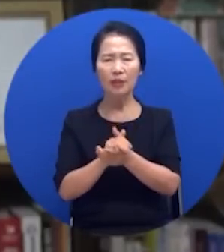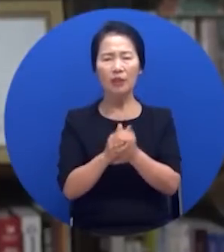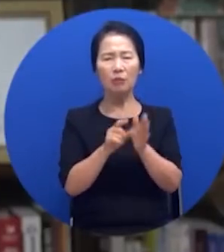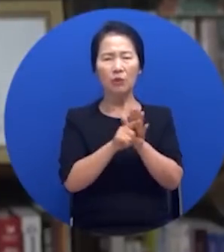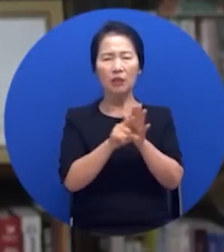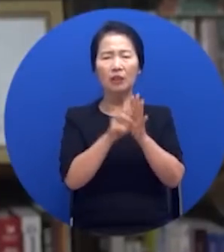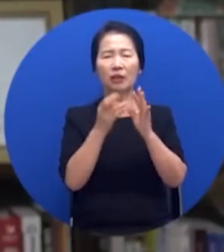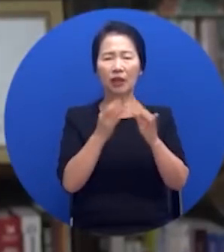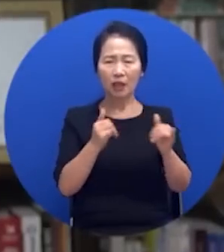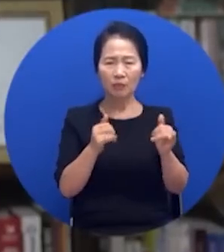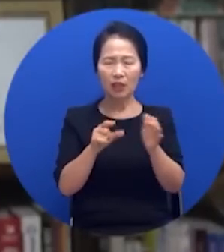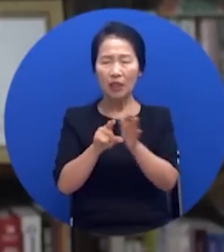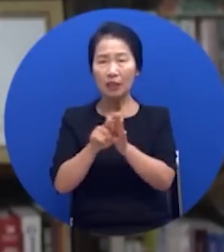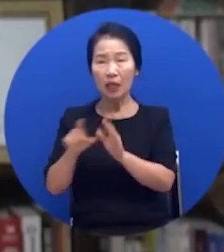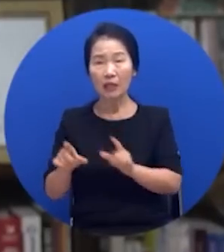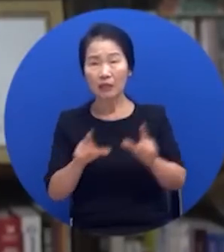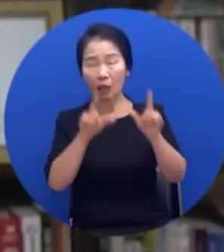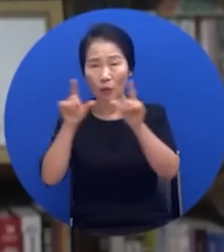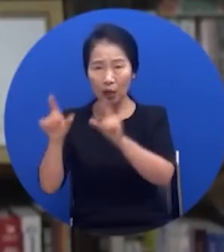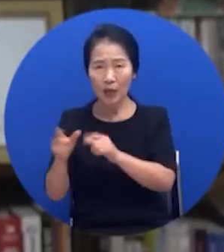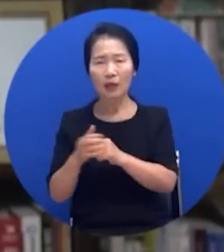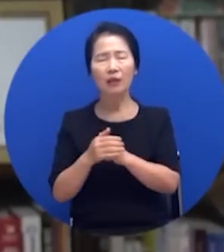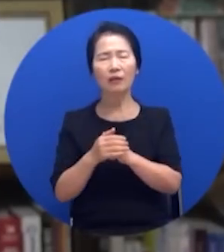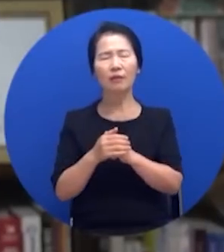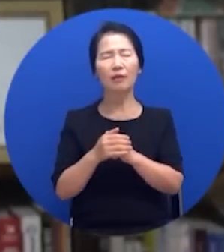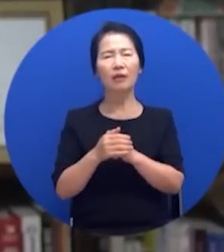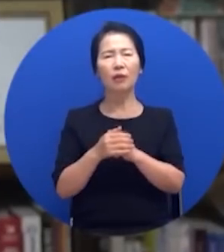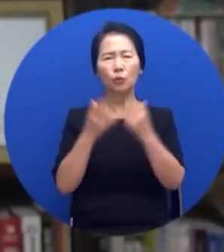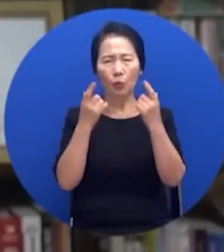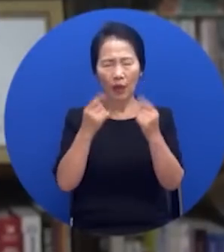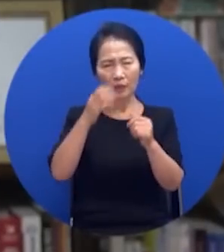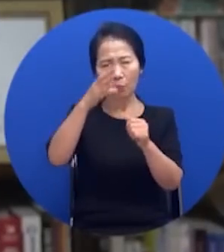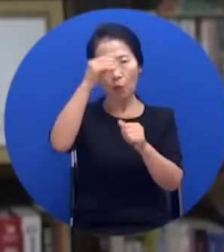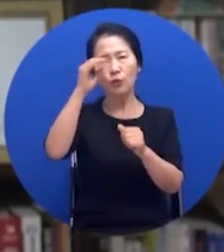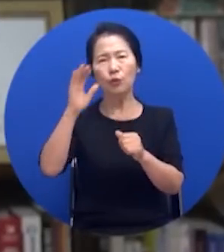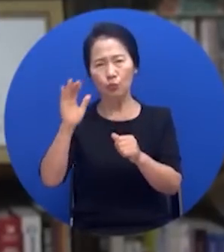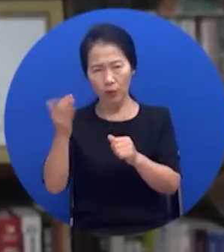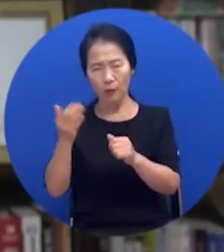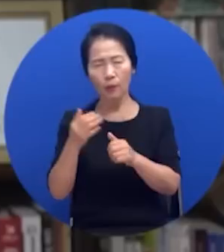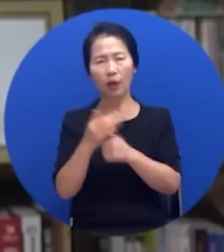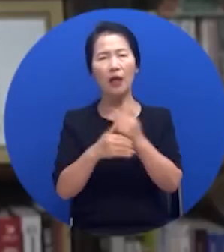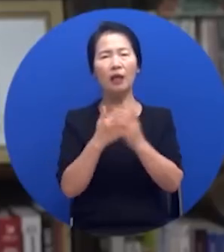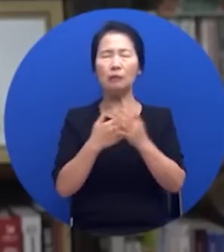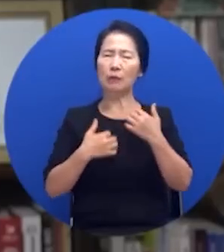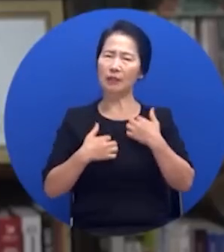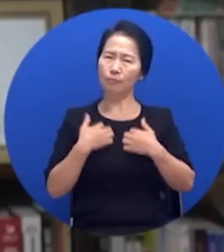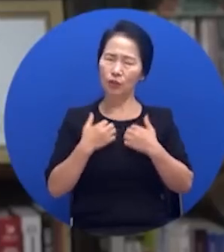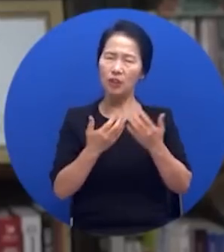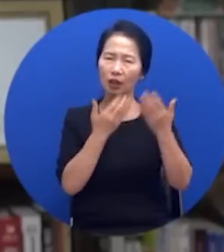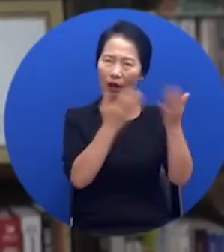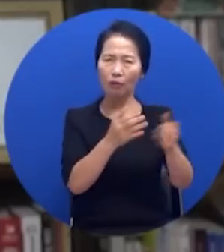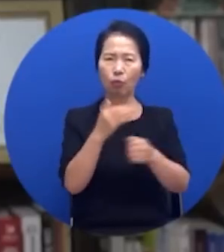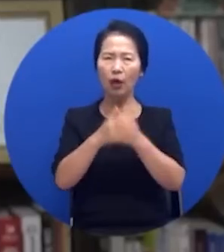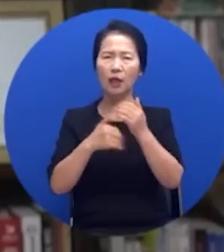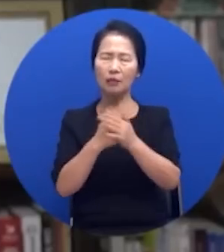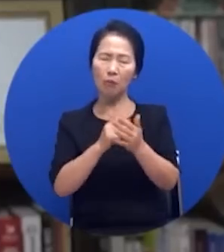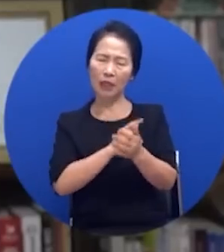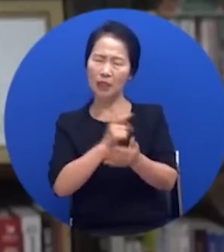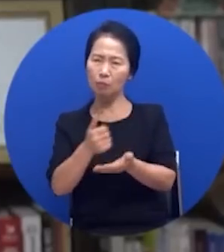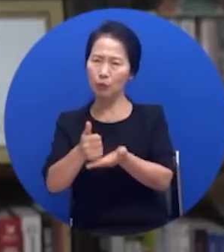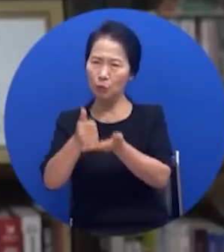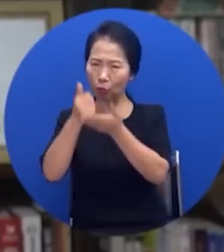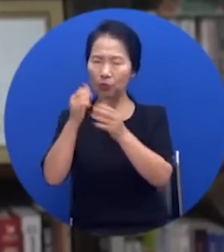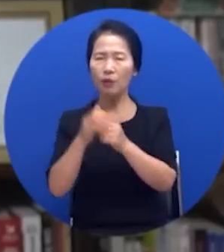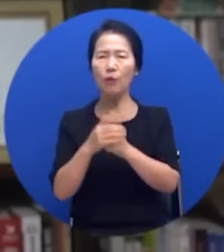신앙생활이 일상생활로 본이 되어 하나님을 기쁘시게 하고 하나님 이름이 높아지며